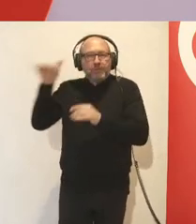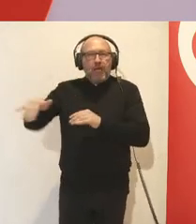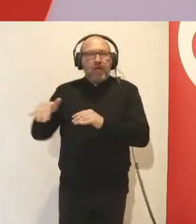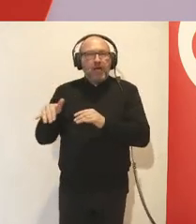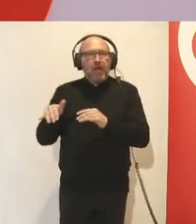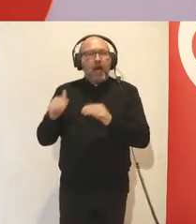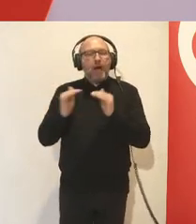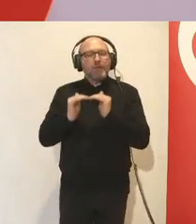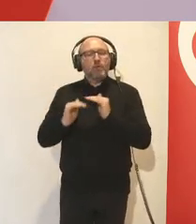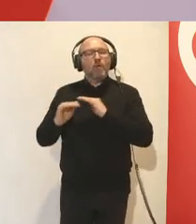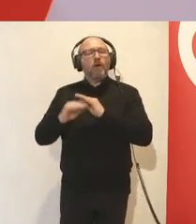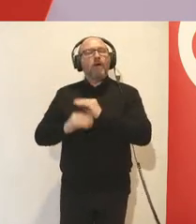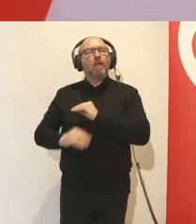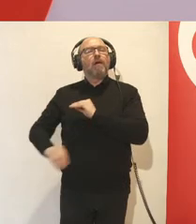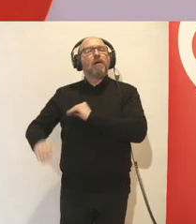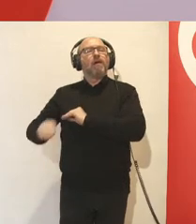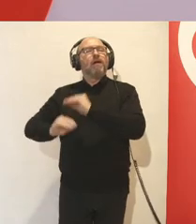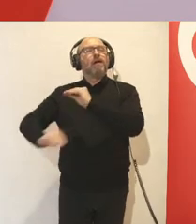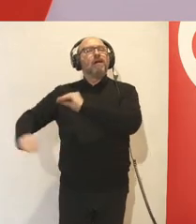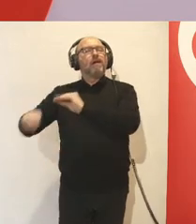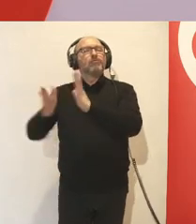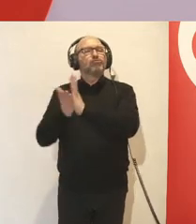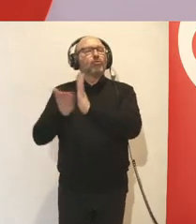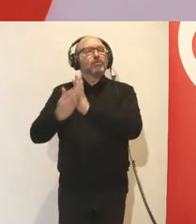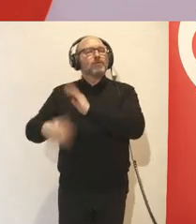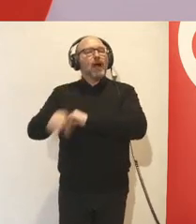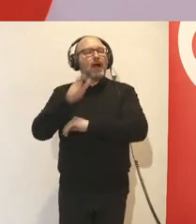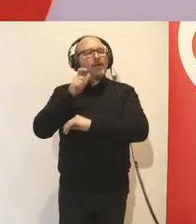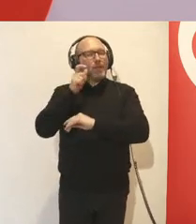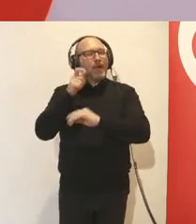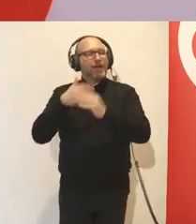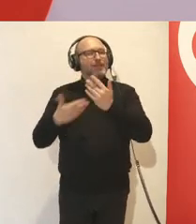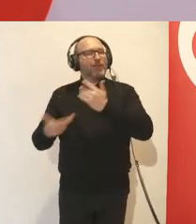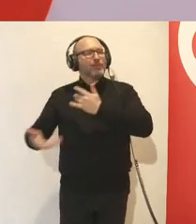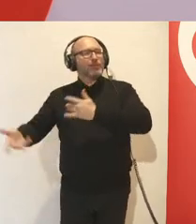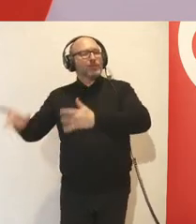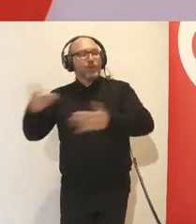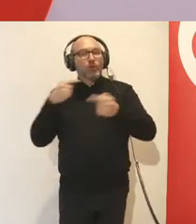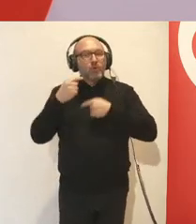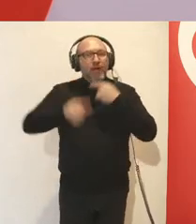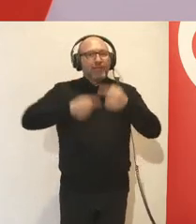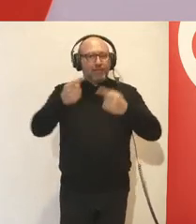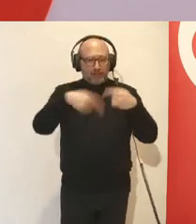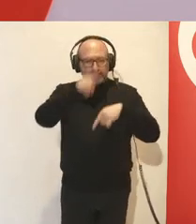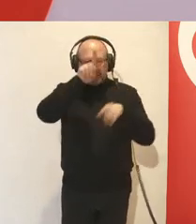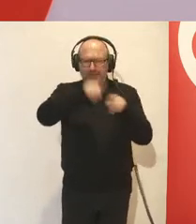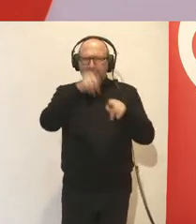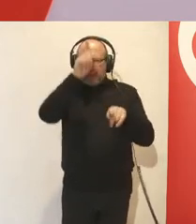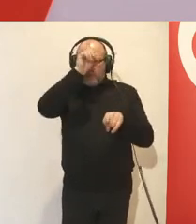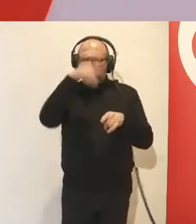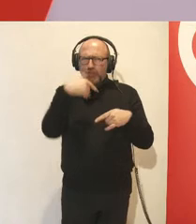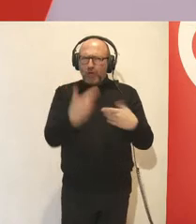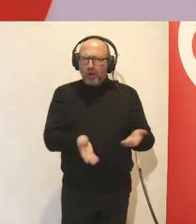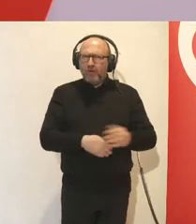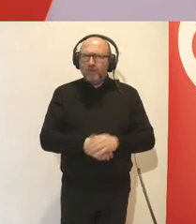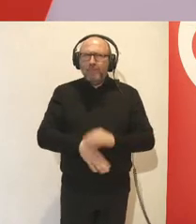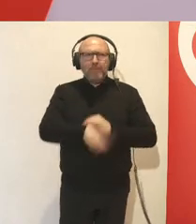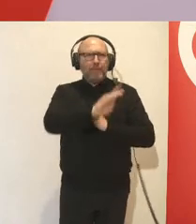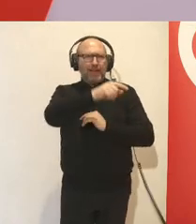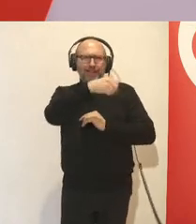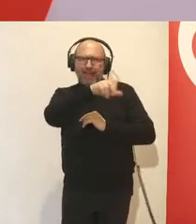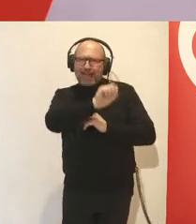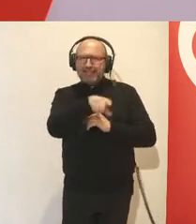der oberfläche ja schon festgesetzt und solche entwicklungen gibt es ja wahrscheinlich in deutschland auch ja so ein bill gates ding